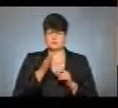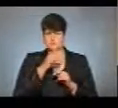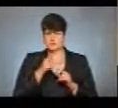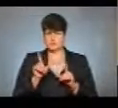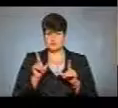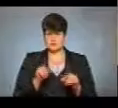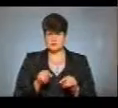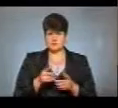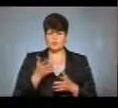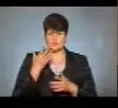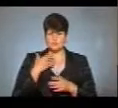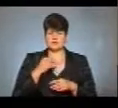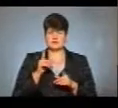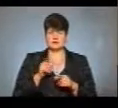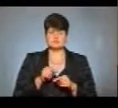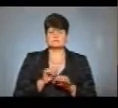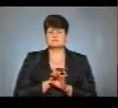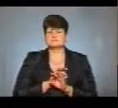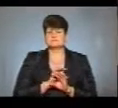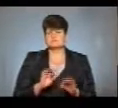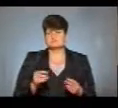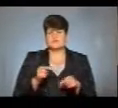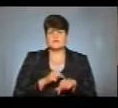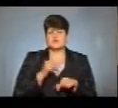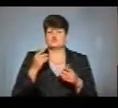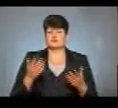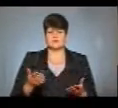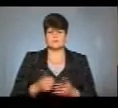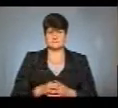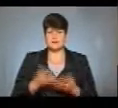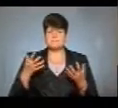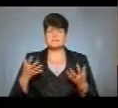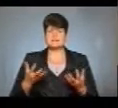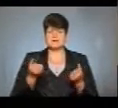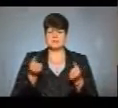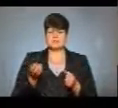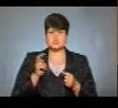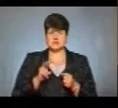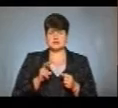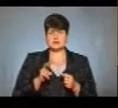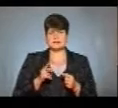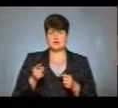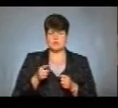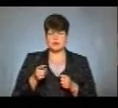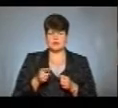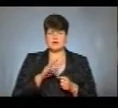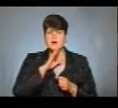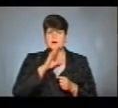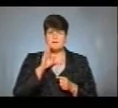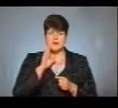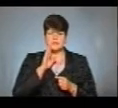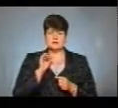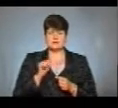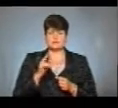їдеш в колоні на тому мотоциклі, відчуття шикарне. І що на дивані. Підтримати байкерів прийшли тернополяни. Одна із них – мати Андрія Довгалюка